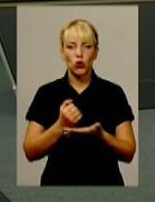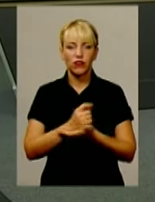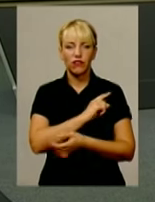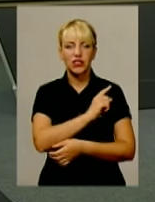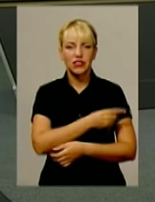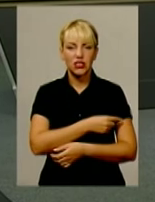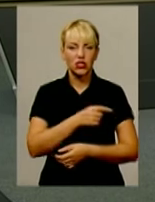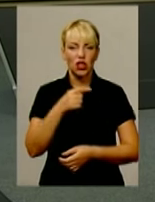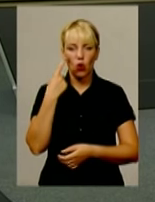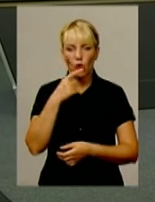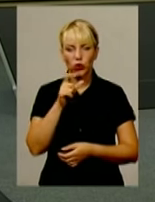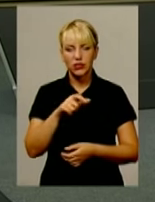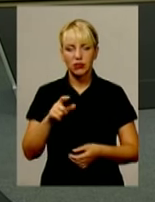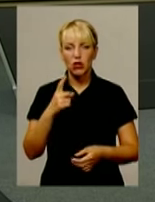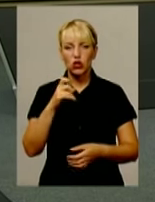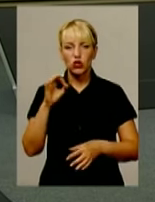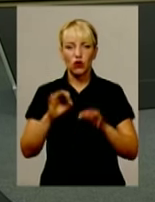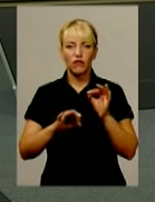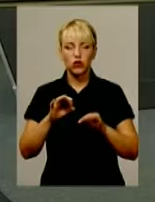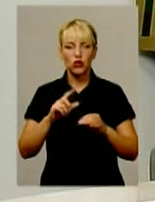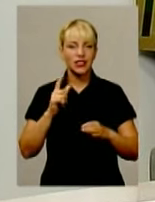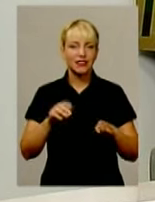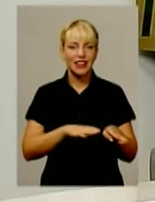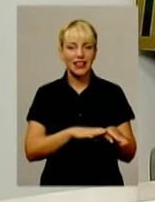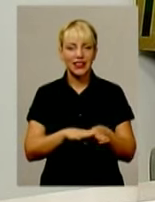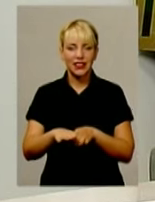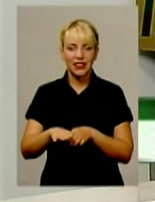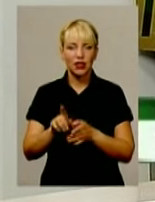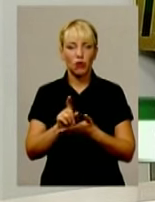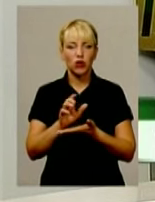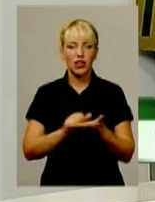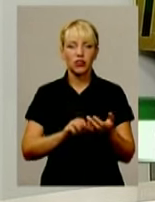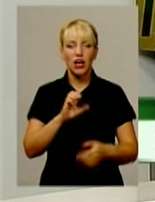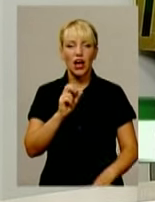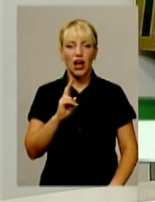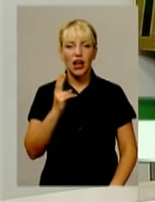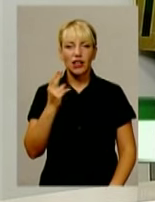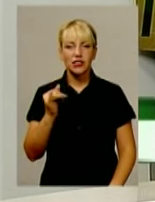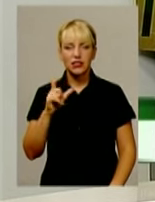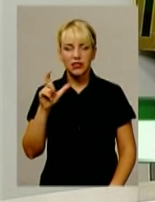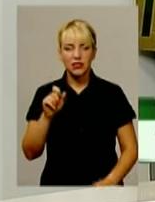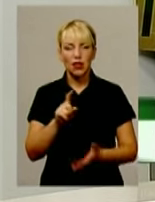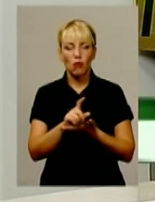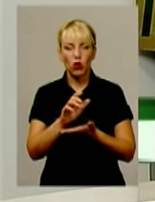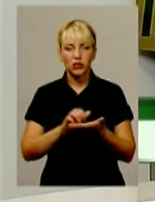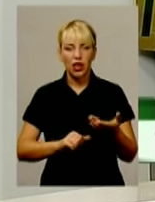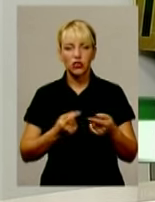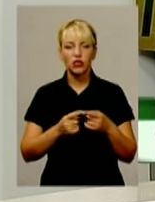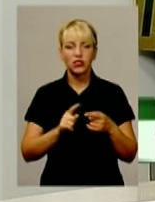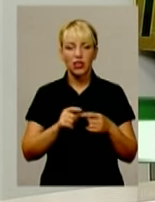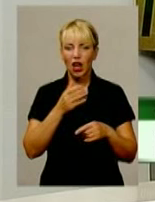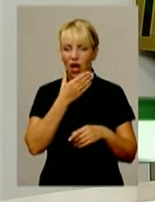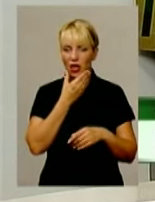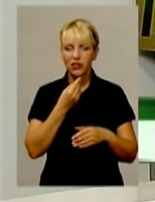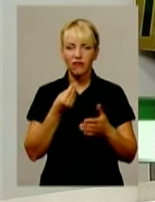це 100% єдиного податку, це акцизний податок. Тобто ми бачимо, що це досить хороший